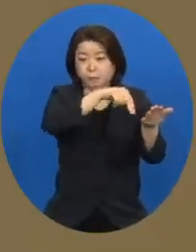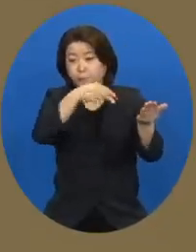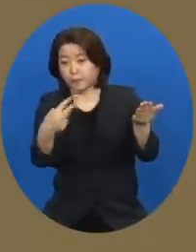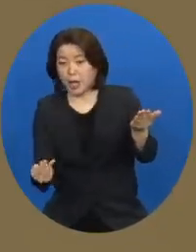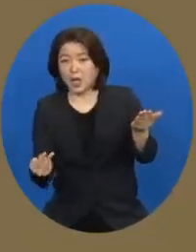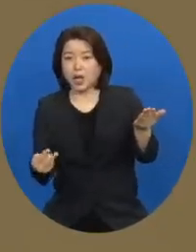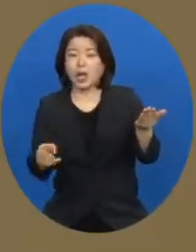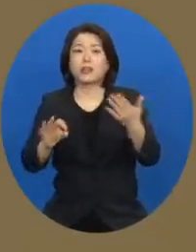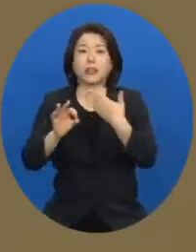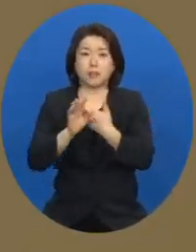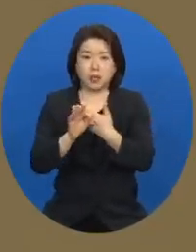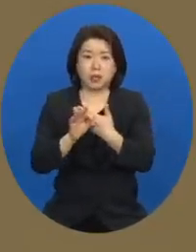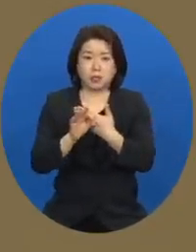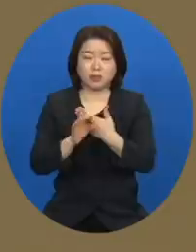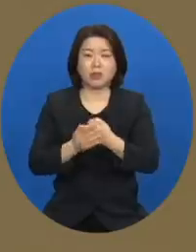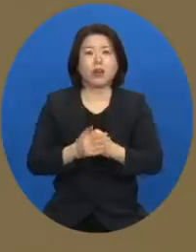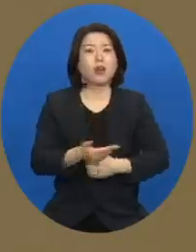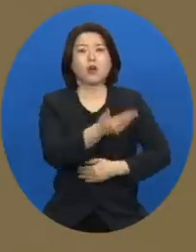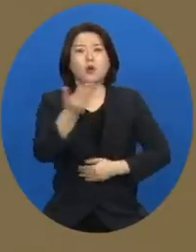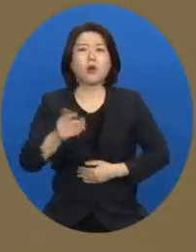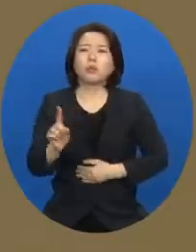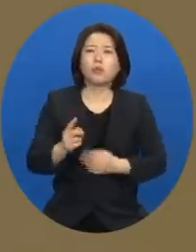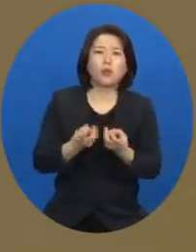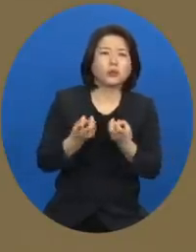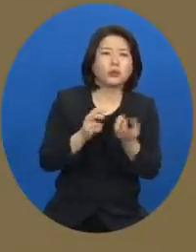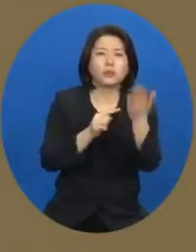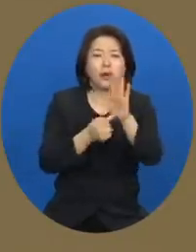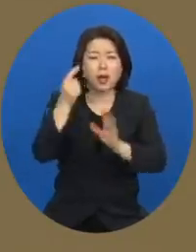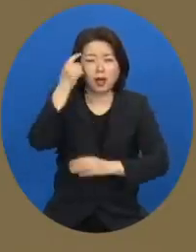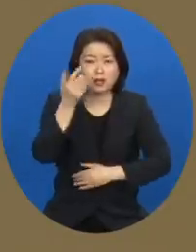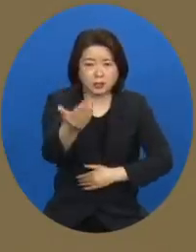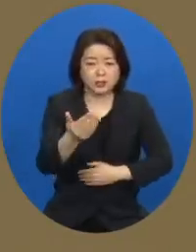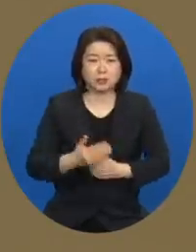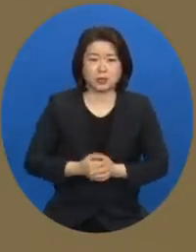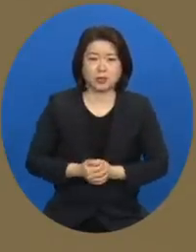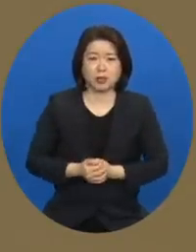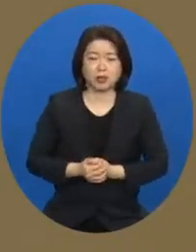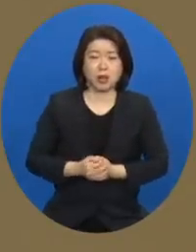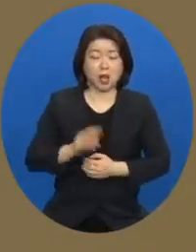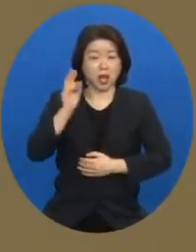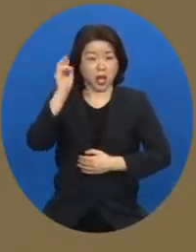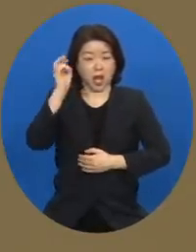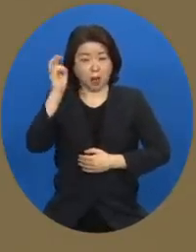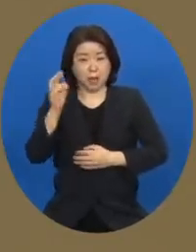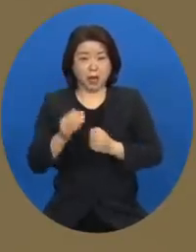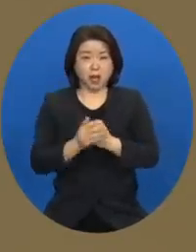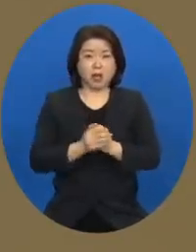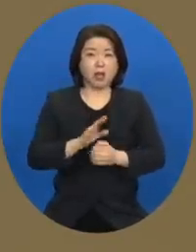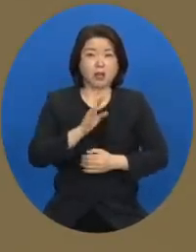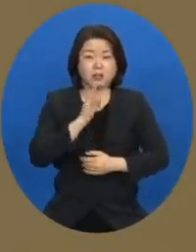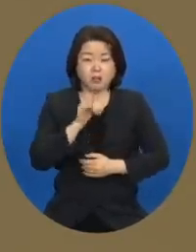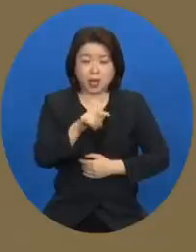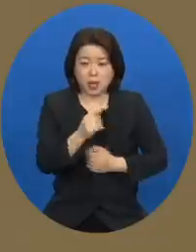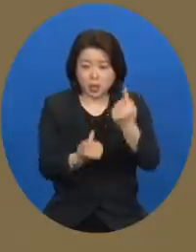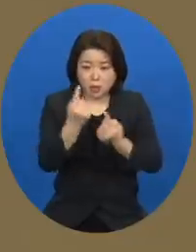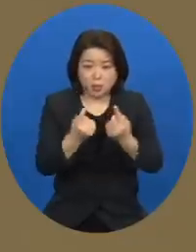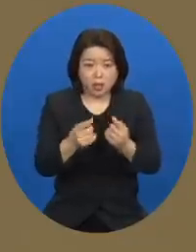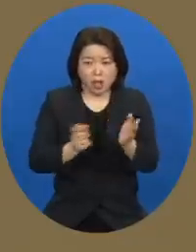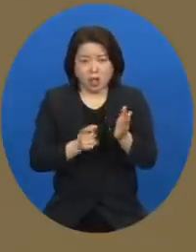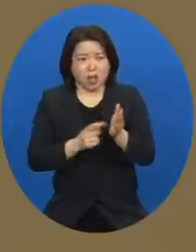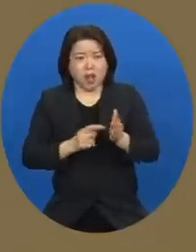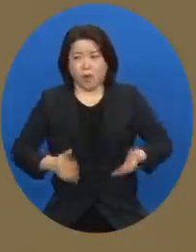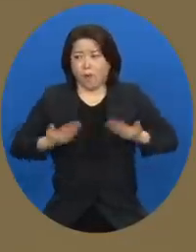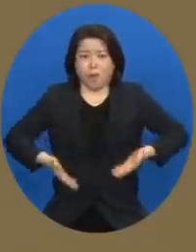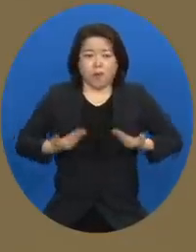떨어지게 되었다면 여러분은 어떻게 반응하시겠습니까? 아마 정말 그보다도 더 급박한